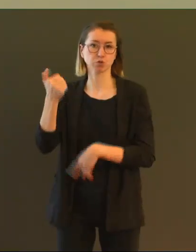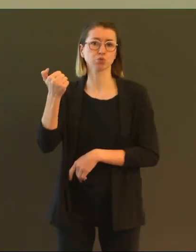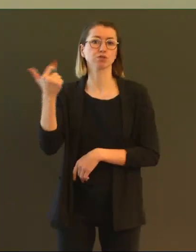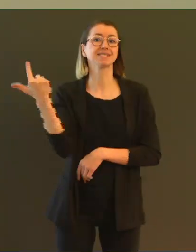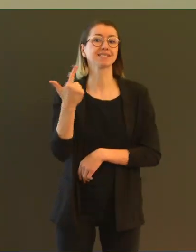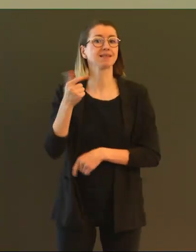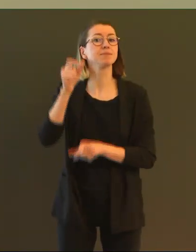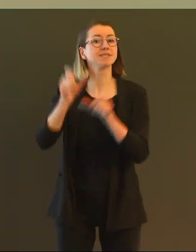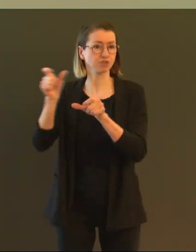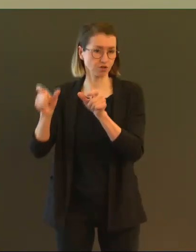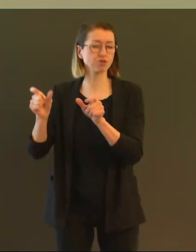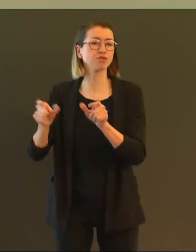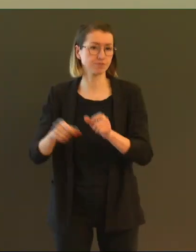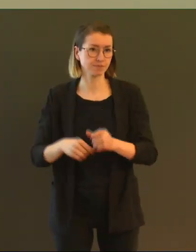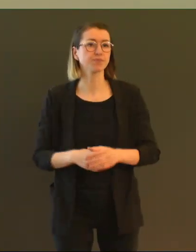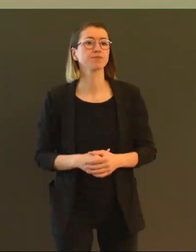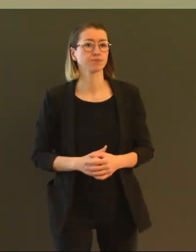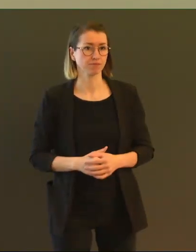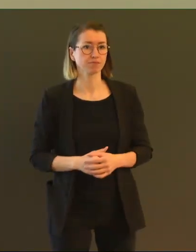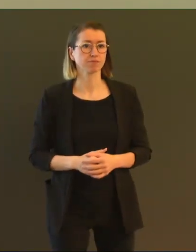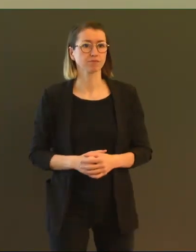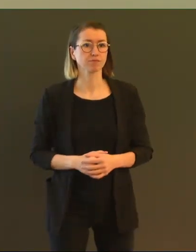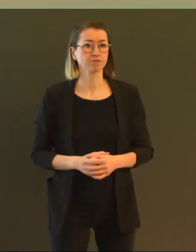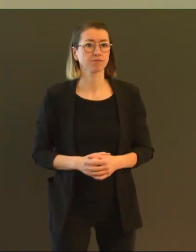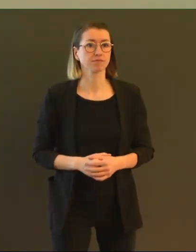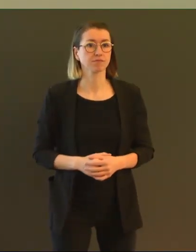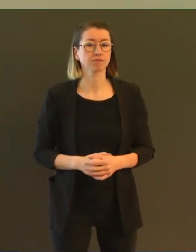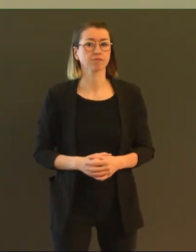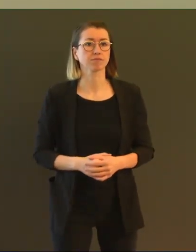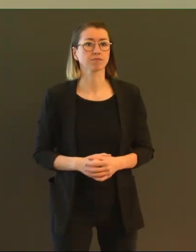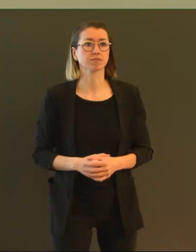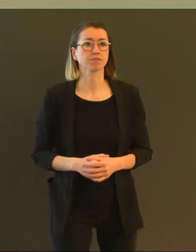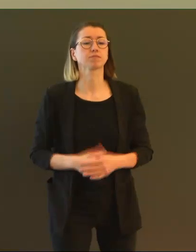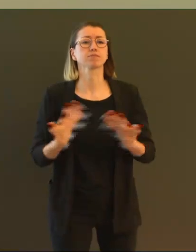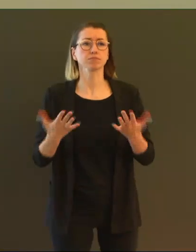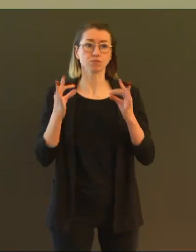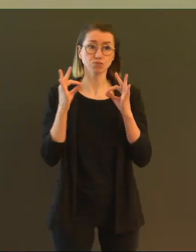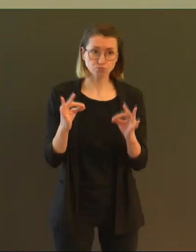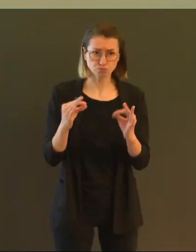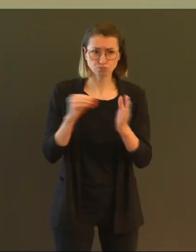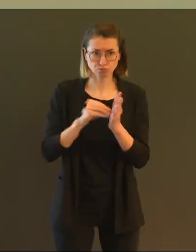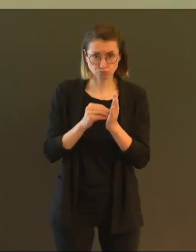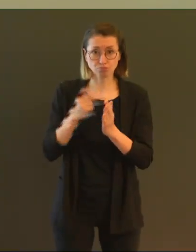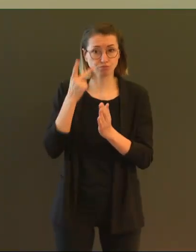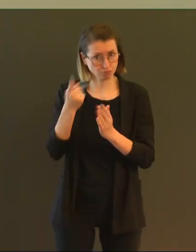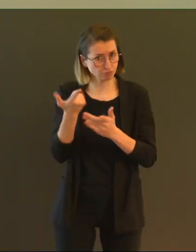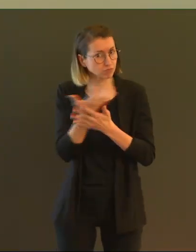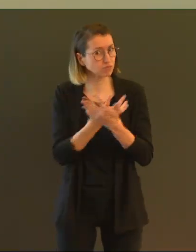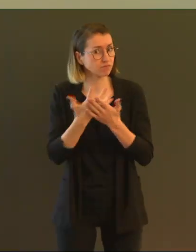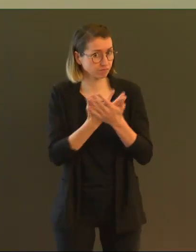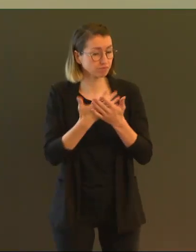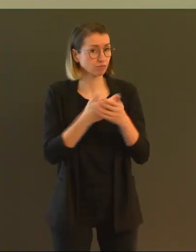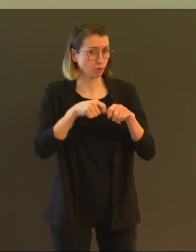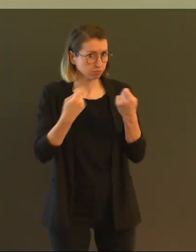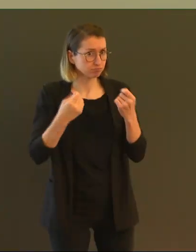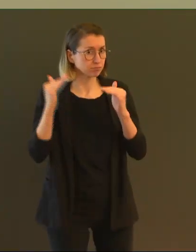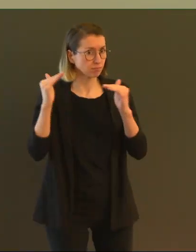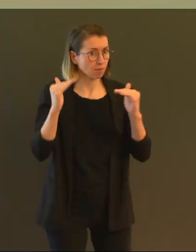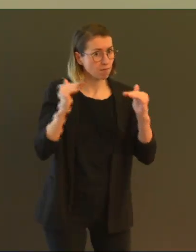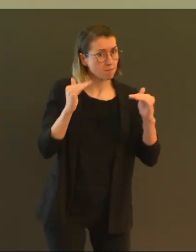à l'hôpital. C'est à nouveau un indicateur dont la tendance est en baisse, en l'occurrence ici